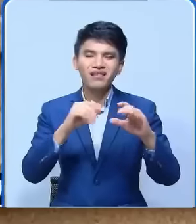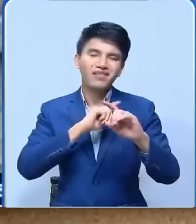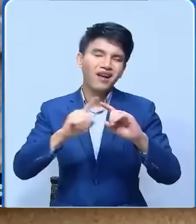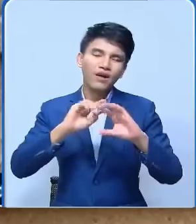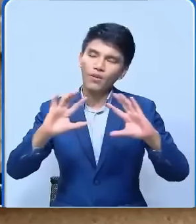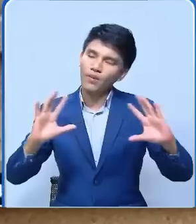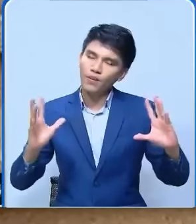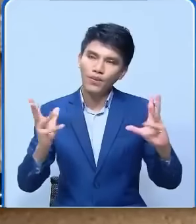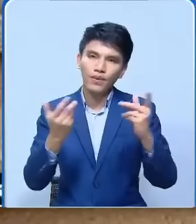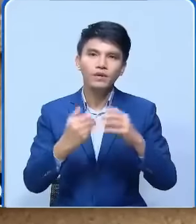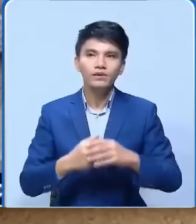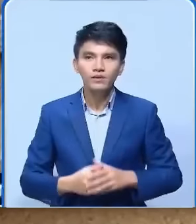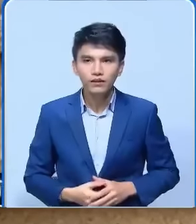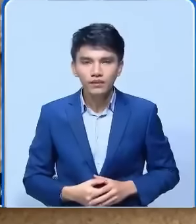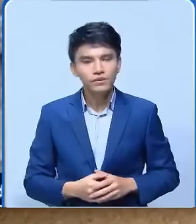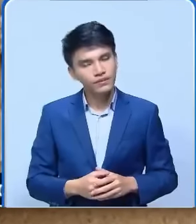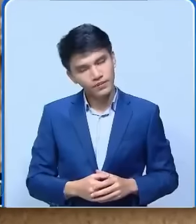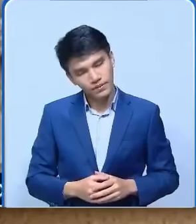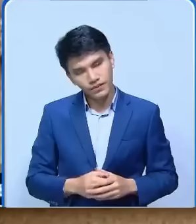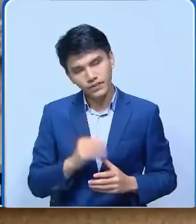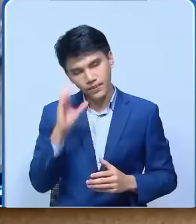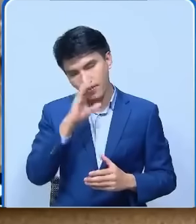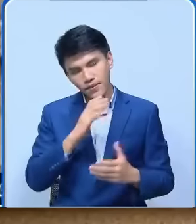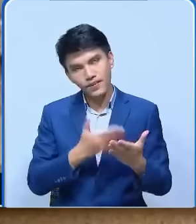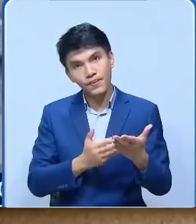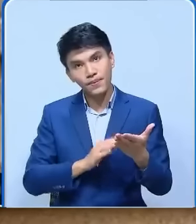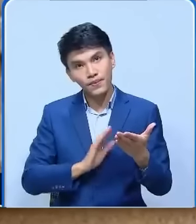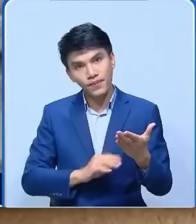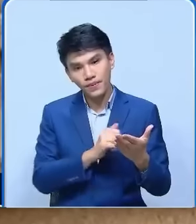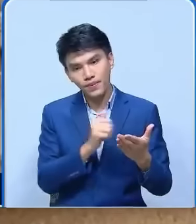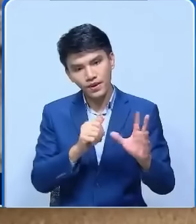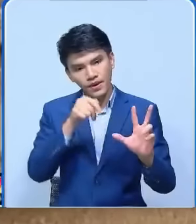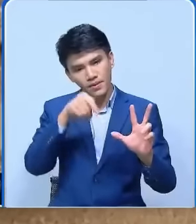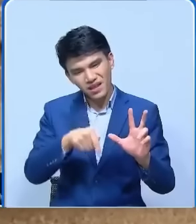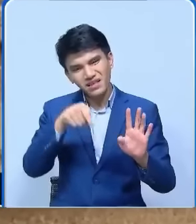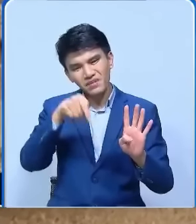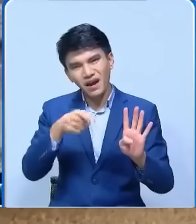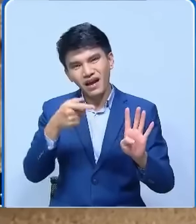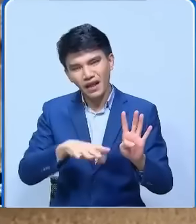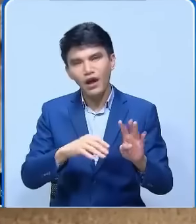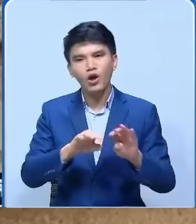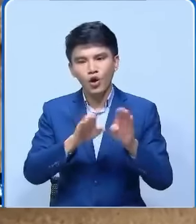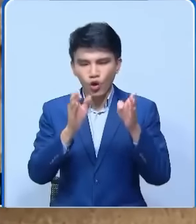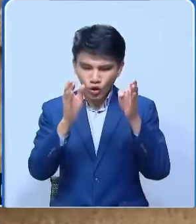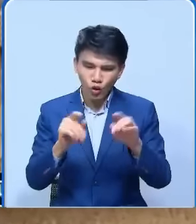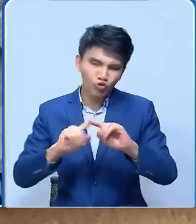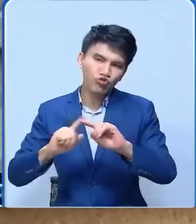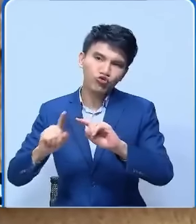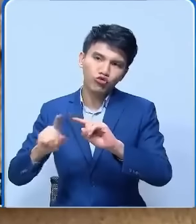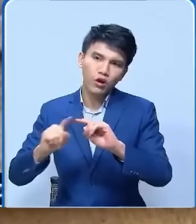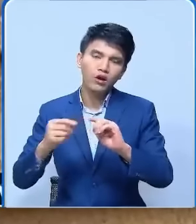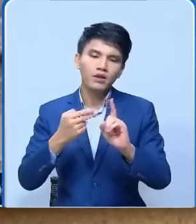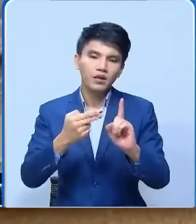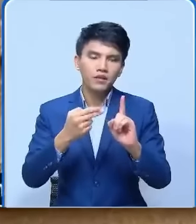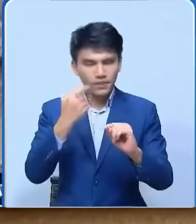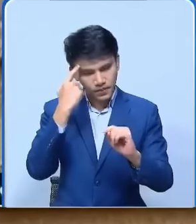ปั๊มน้ำก็เท่าไหร่ 3,000 4,000 แล้วถ้าหาแบบปั๊มน้ำอัตโนมัติดีๆหน่อยอ่ะ ค่ะ โต๊ะตู้เตียงอีกอ่ะจะพอไงอ่ะหมื่นนึงต้องมานั่